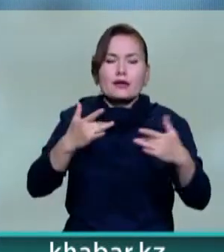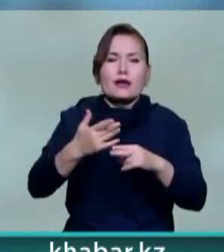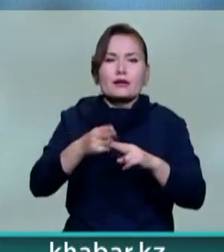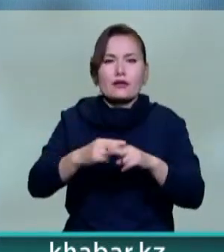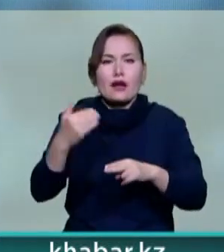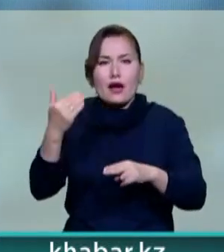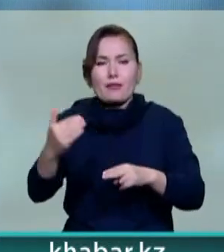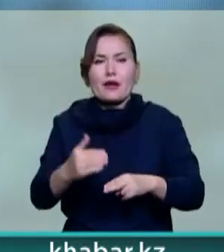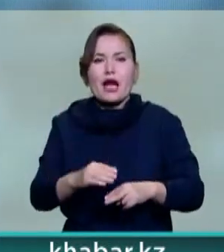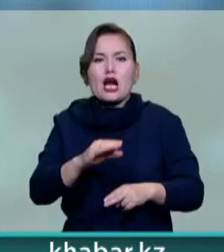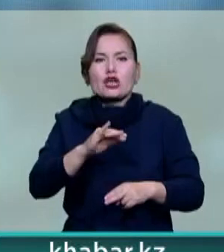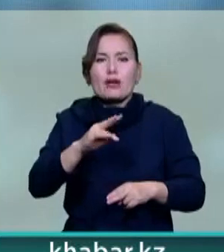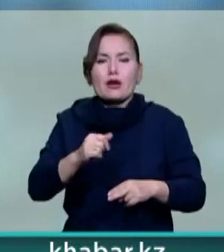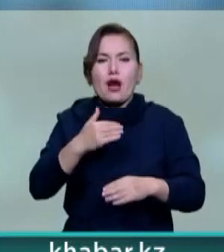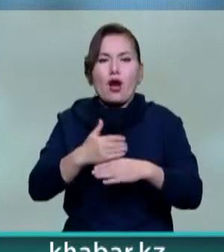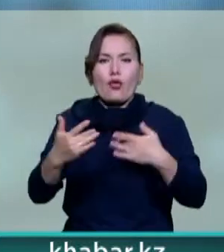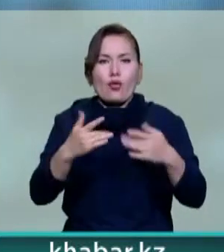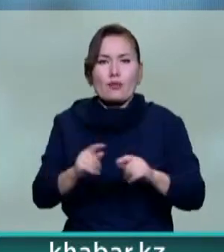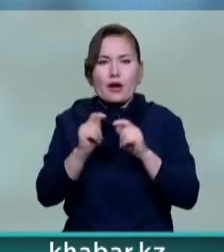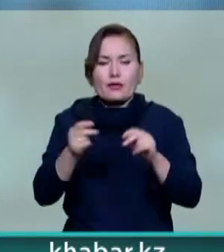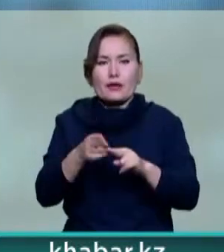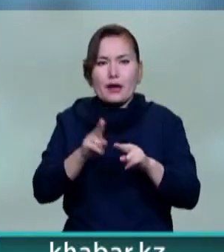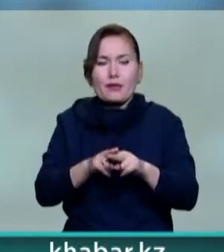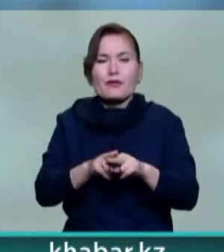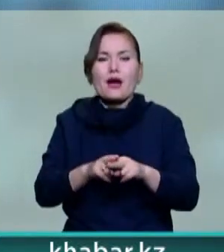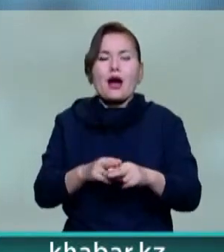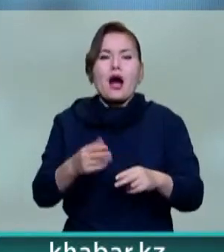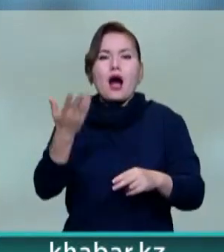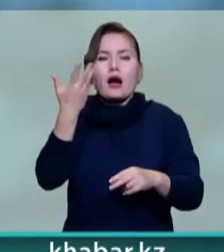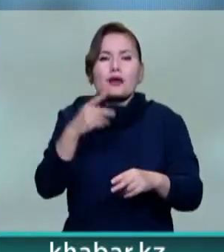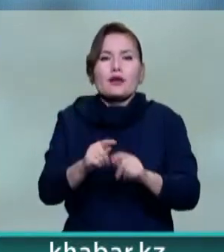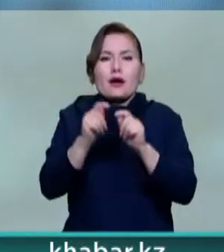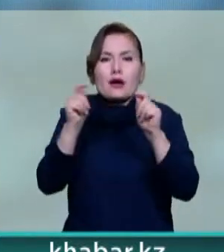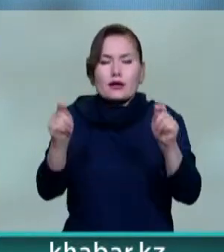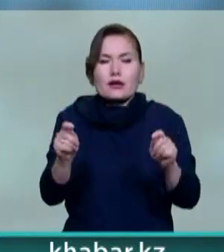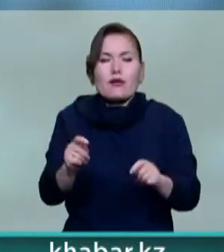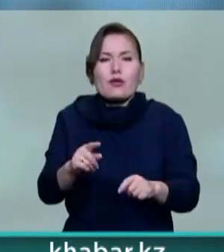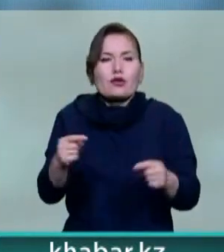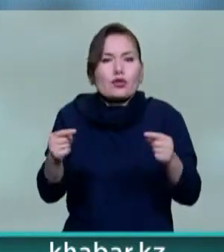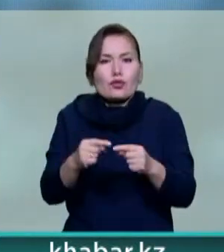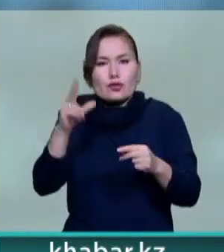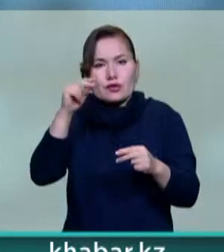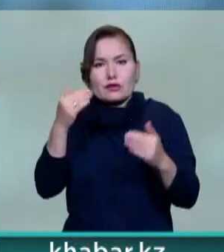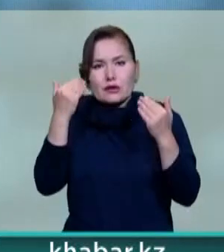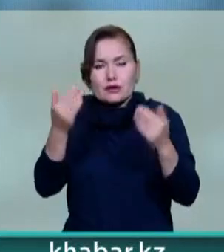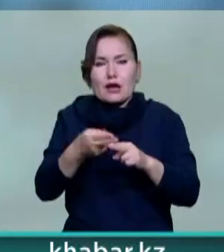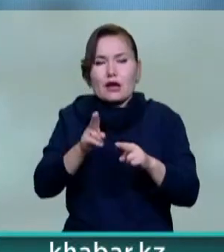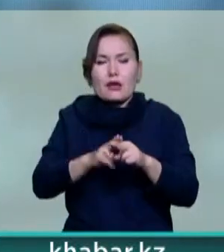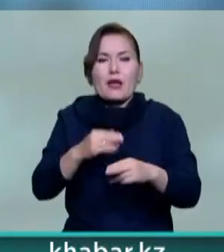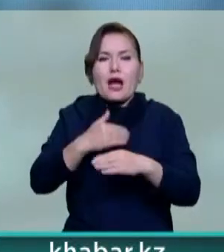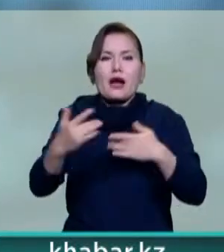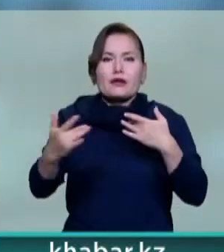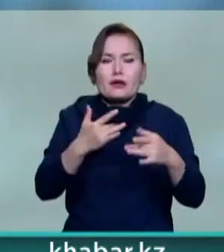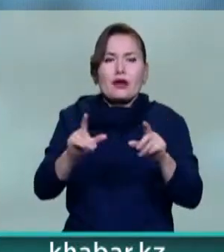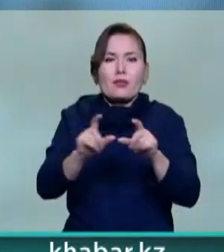Шыңғыс Айтматовтың Жәмила қойылымын ұсынбақ. Бірақ премьераның нақты қай уақытқа белгіленгені анық емес, себебі театр ғимаратында